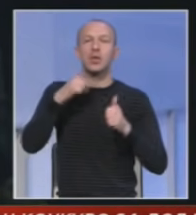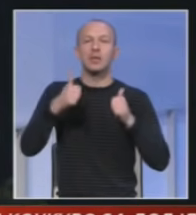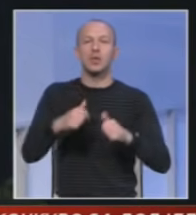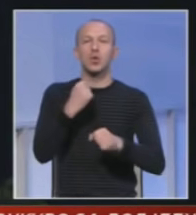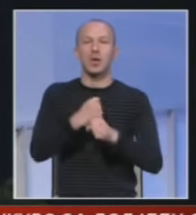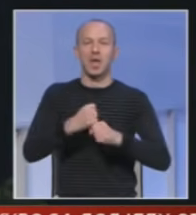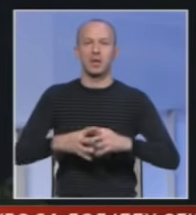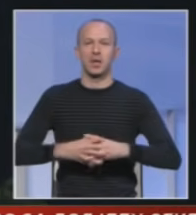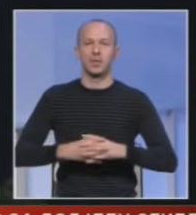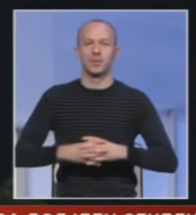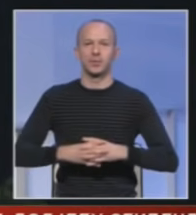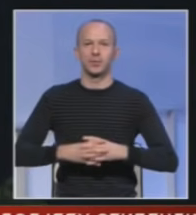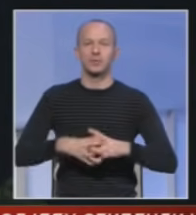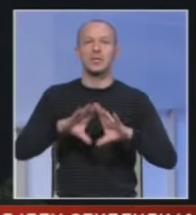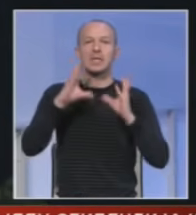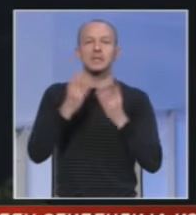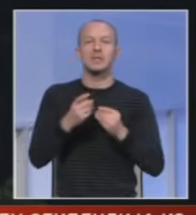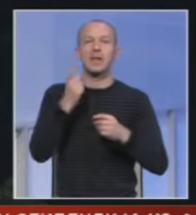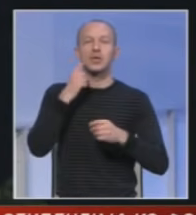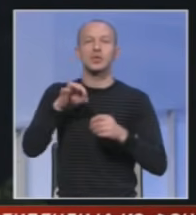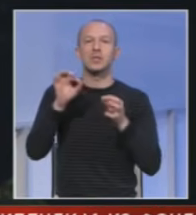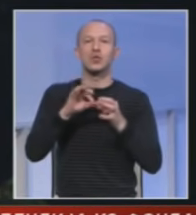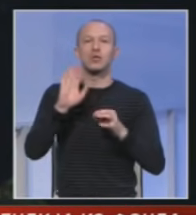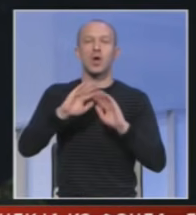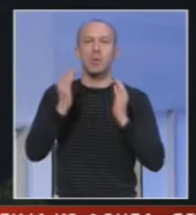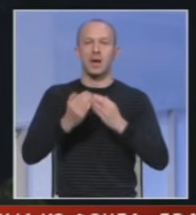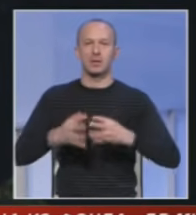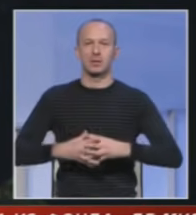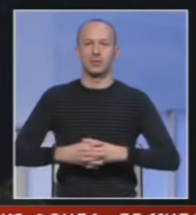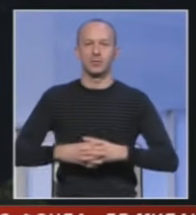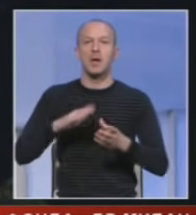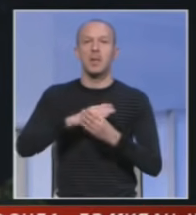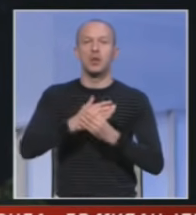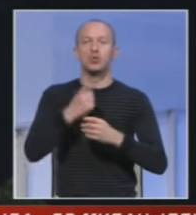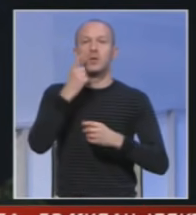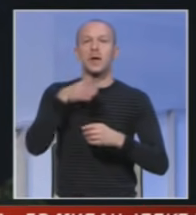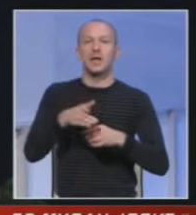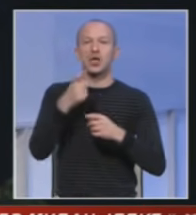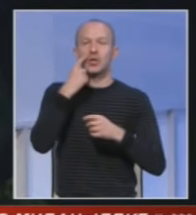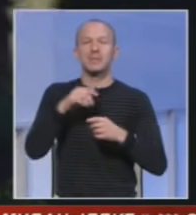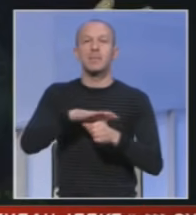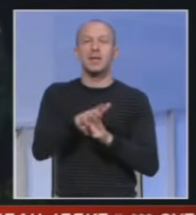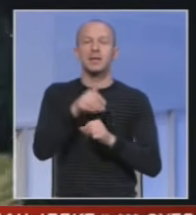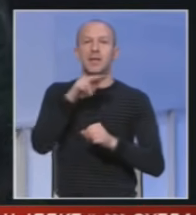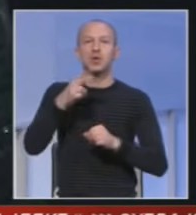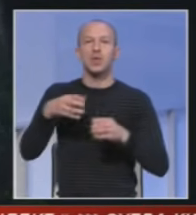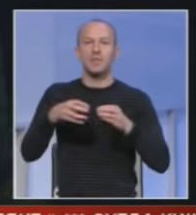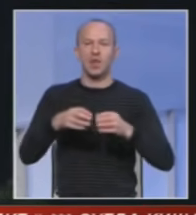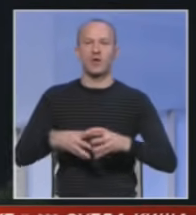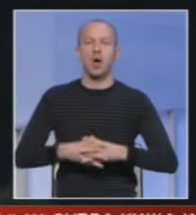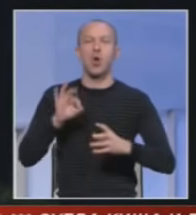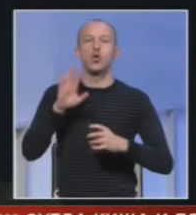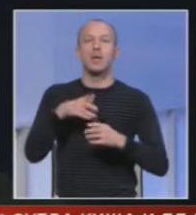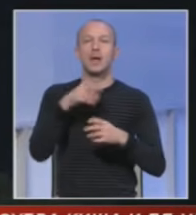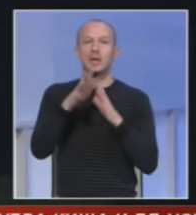sada radi. Dakle, sve se nastoji da se sačuva taj objekat. Međutim, željeznica prijeti i na drugim dijelovima. O tome